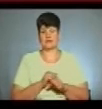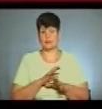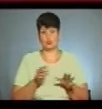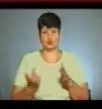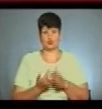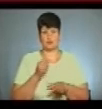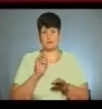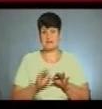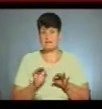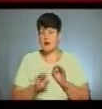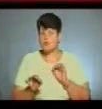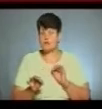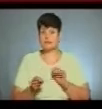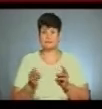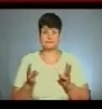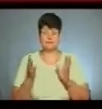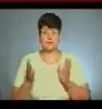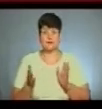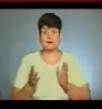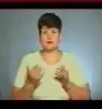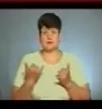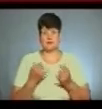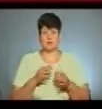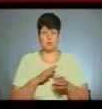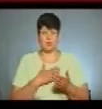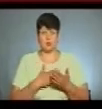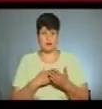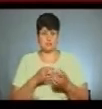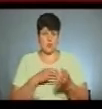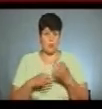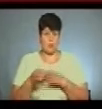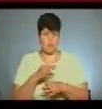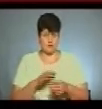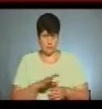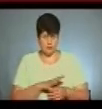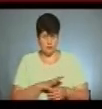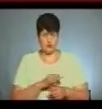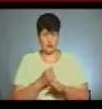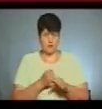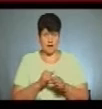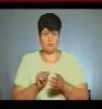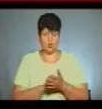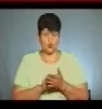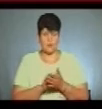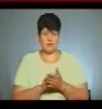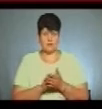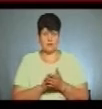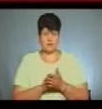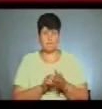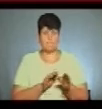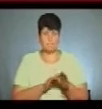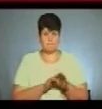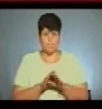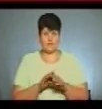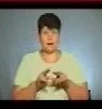ми детальний план території зараз пройшли громадське обговорення, в принципі, вже доробляємо документи до повної там,